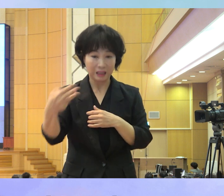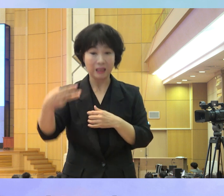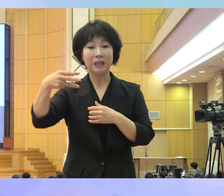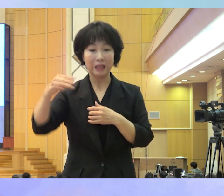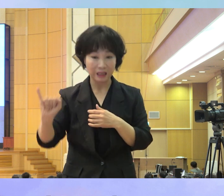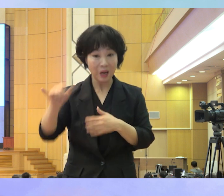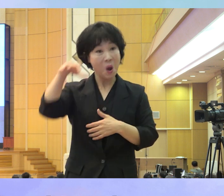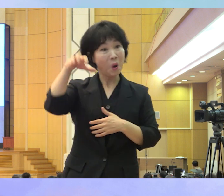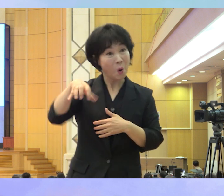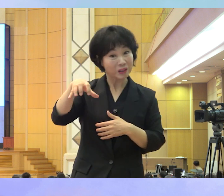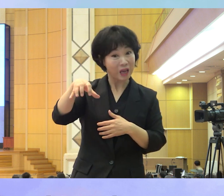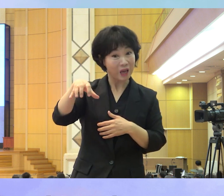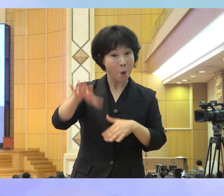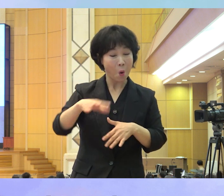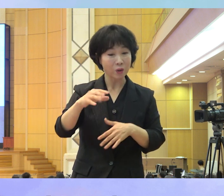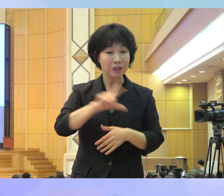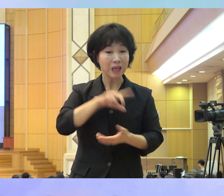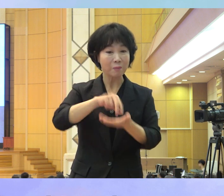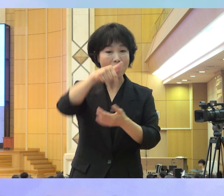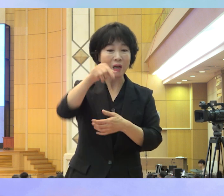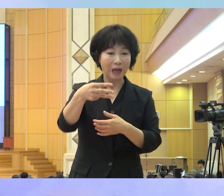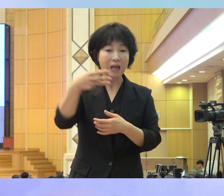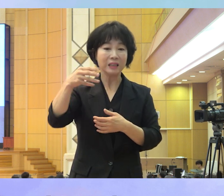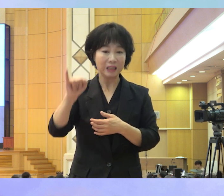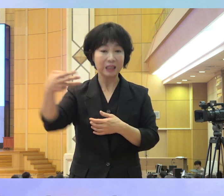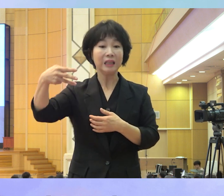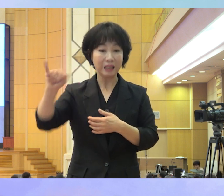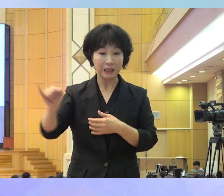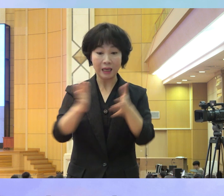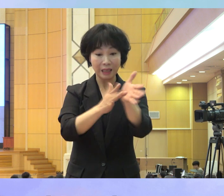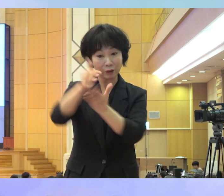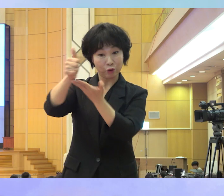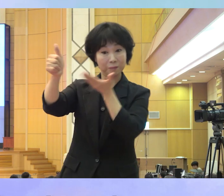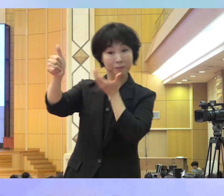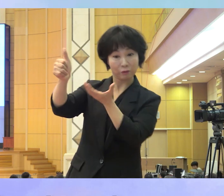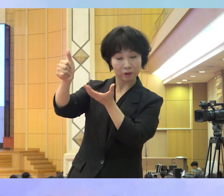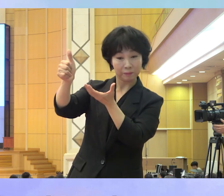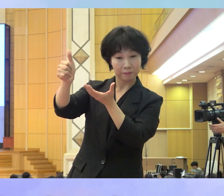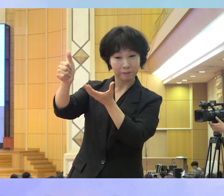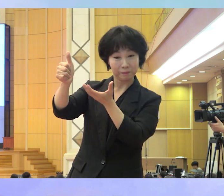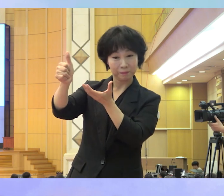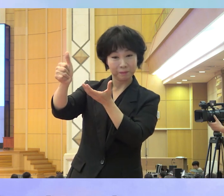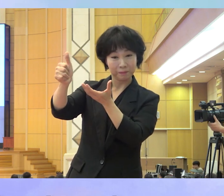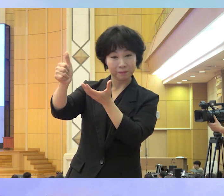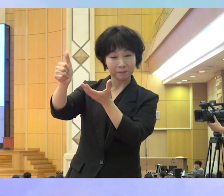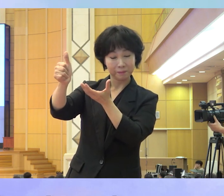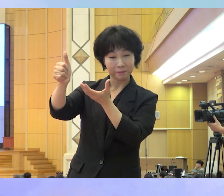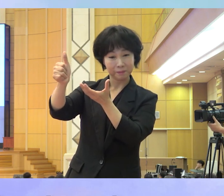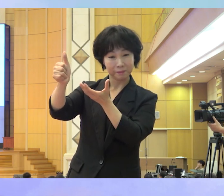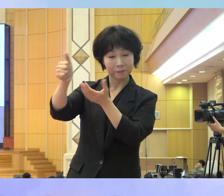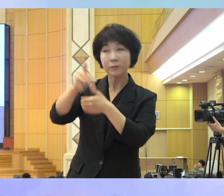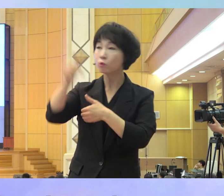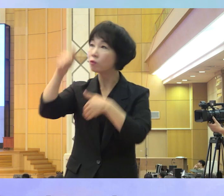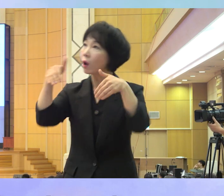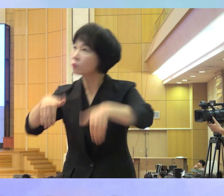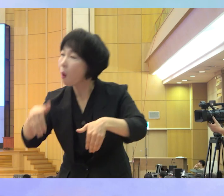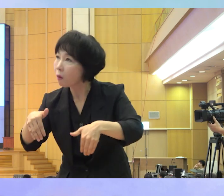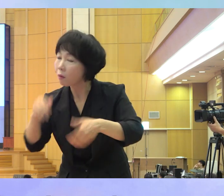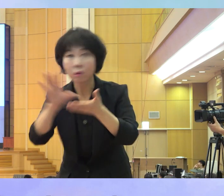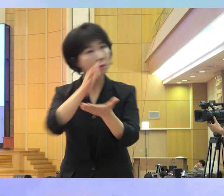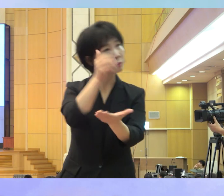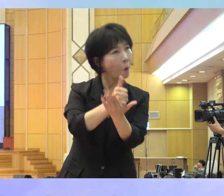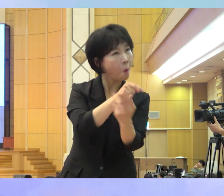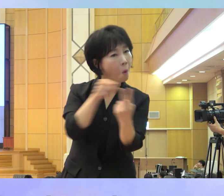갈릴리, 오늘 제목이 갈릴리 예수잖아요. 갈릴리 예수, 선지자냐 그리스도냐,